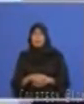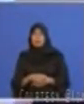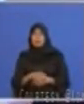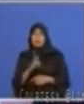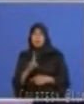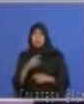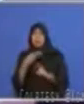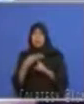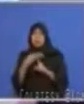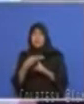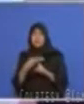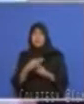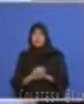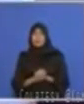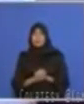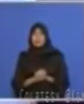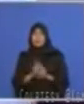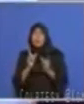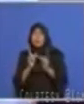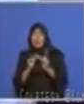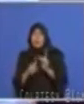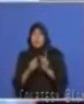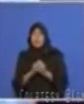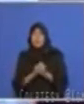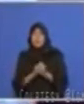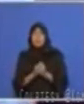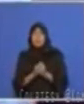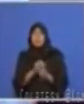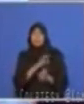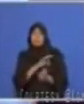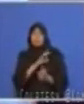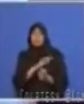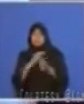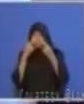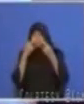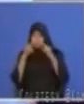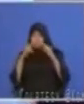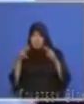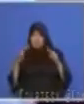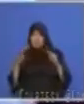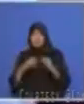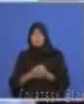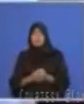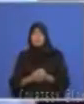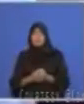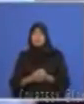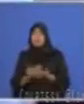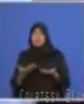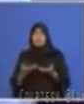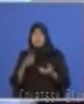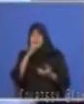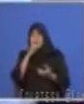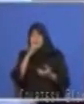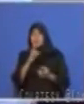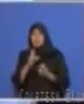fungsi dari wakil gubernur adalah melakukan pengawasan bagaimana bapak memastikan